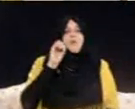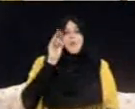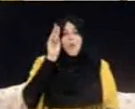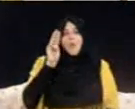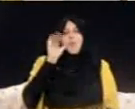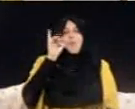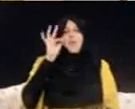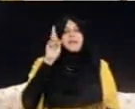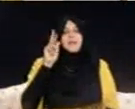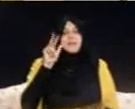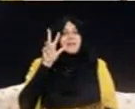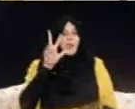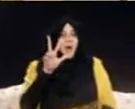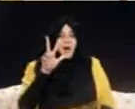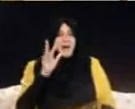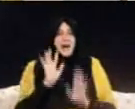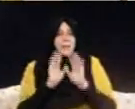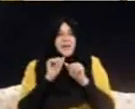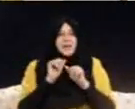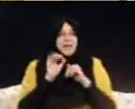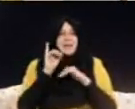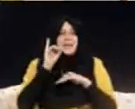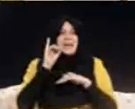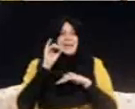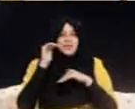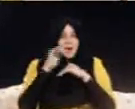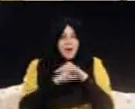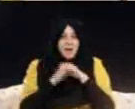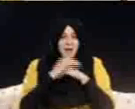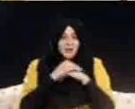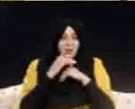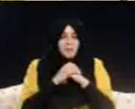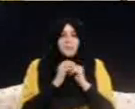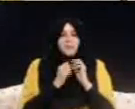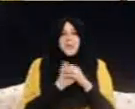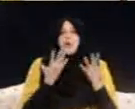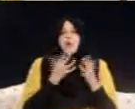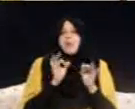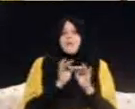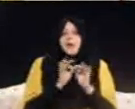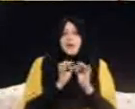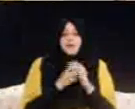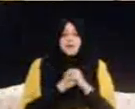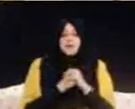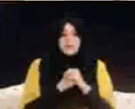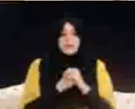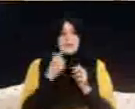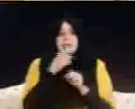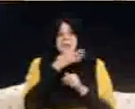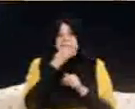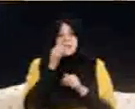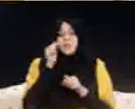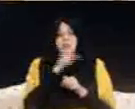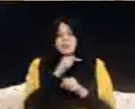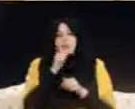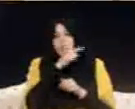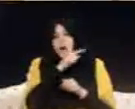تستيقظ فيه، فتسأل عن هذه الحال لما يفوتها الوتر ولا تصلي. أولا أنت عليك